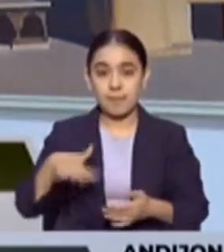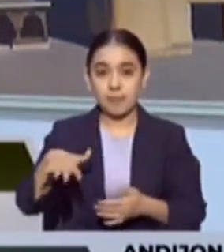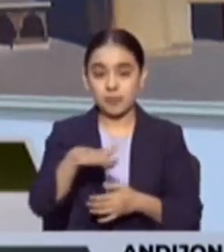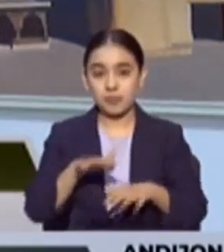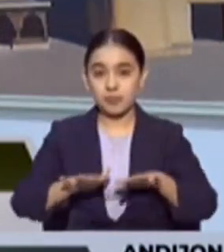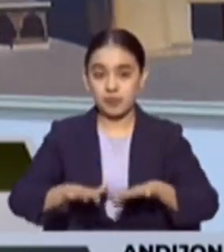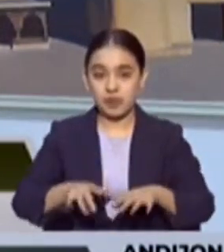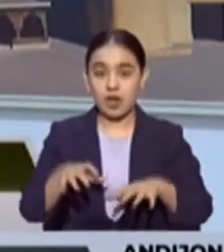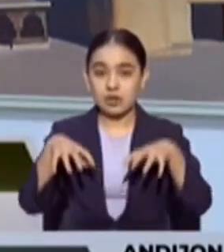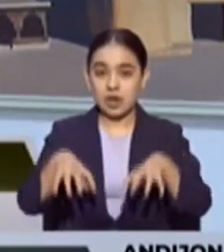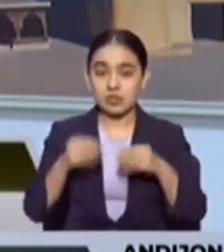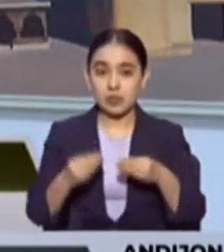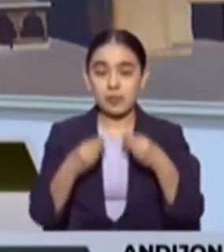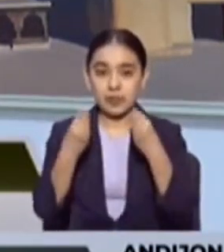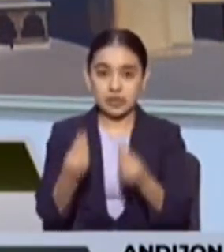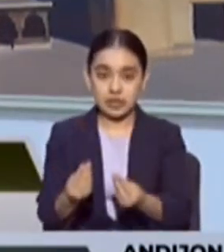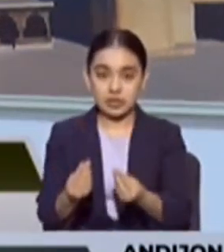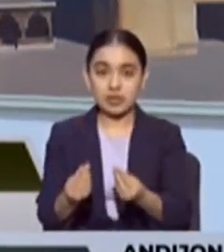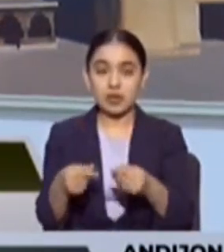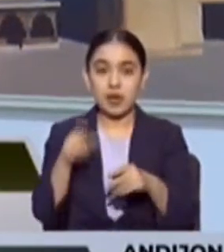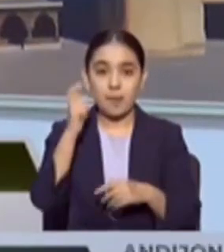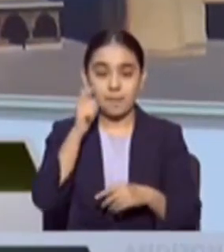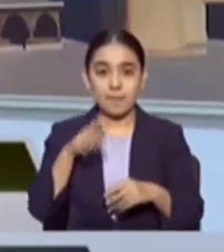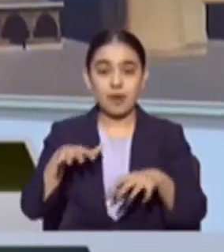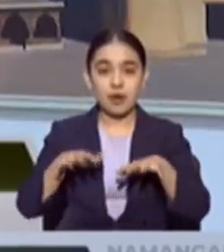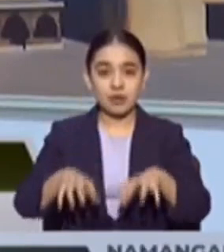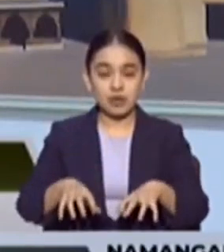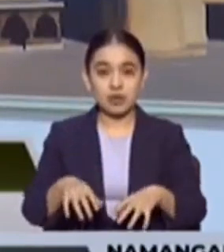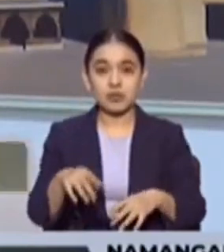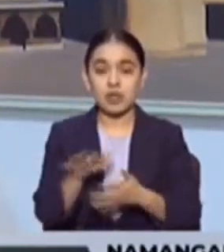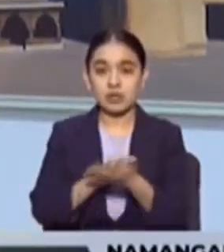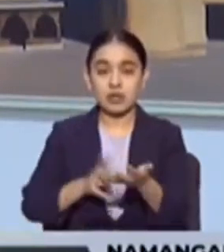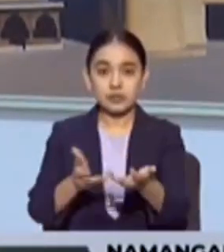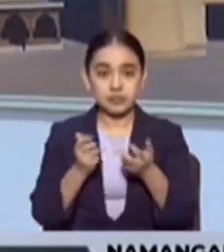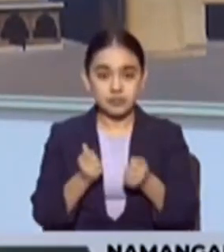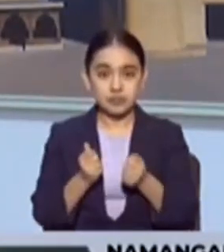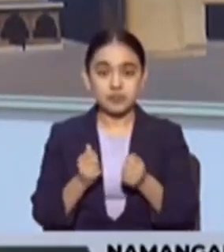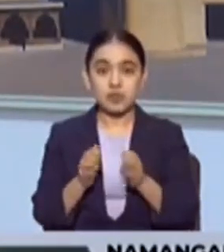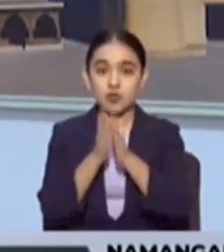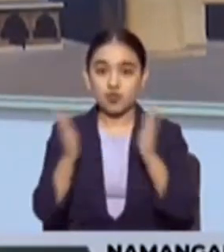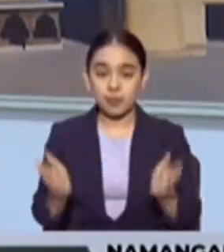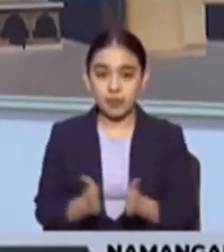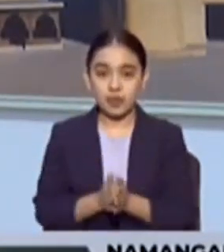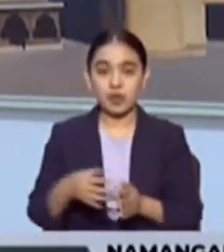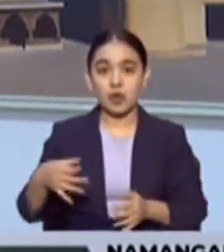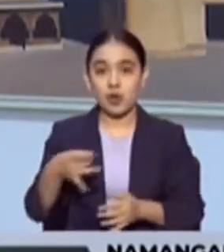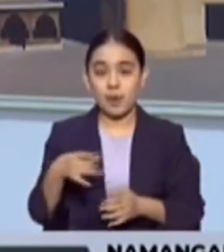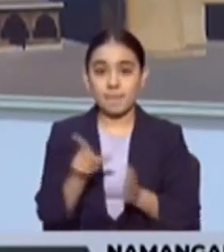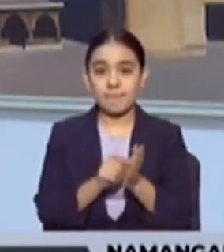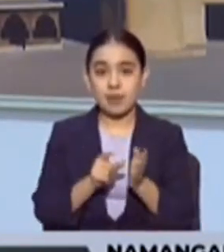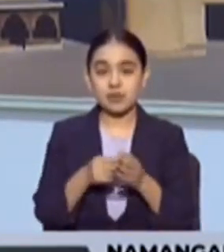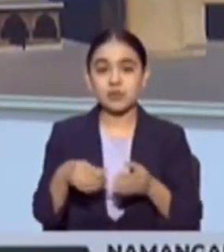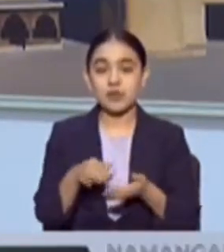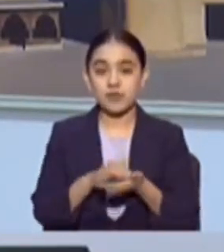fuqarolar yig'inlari raislariga berishlari va mahalla fuqaro raislari jam arizalarni olib, jamlab hududlardagi pensiya